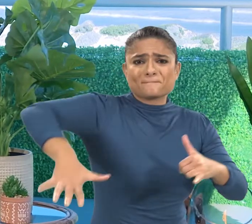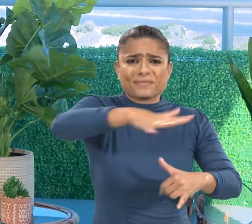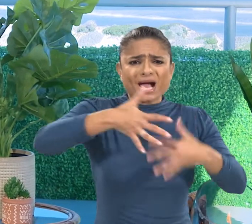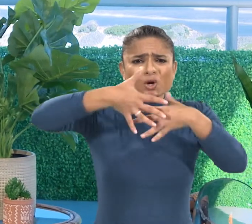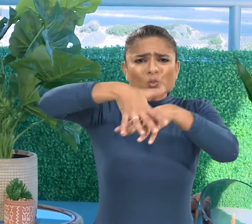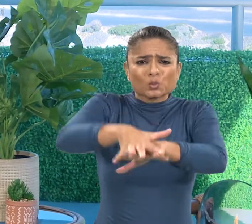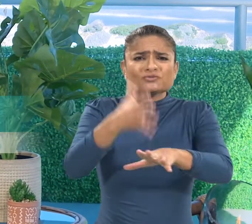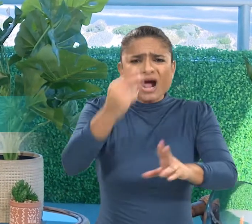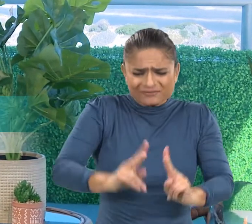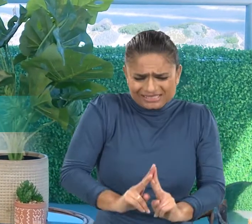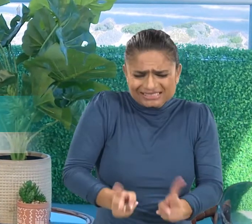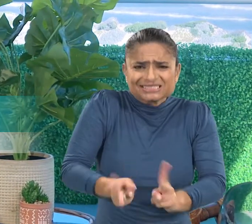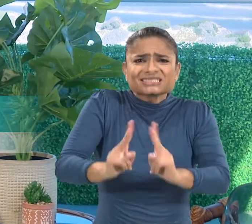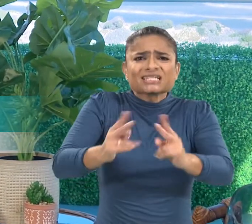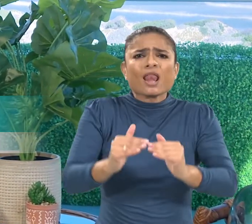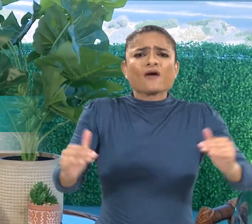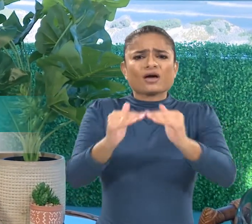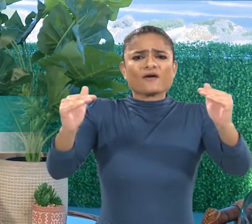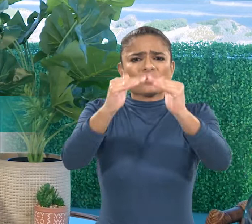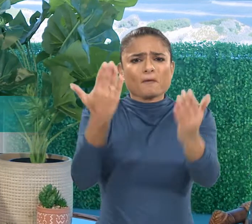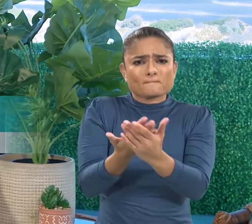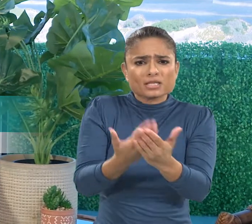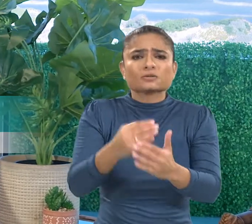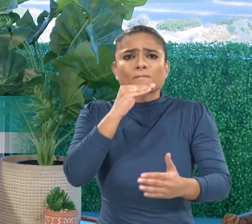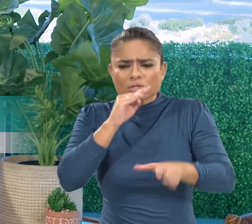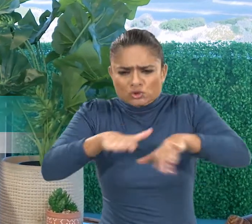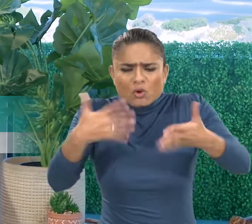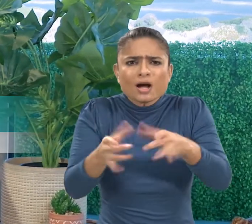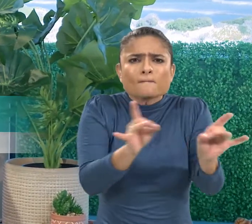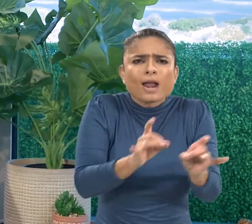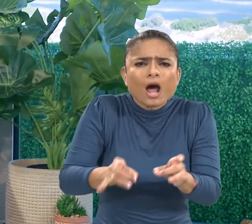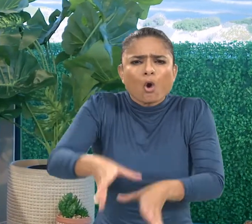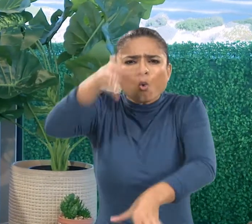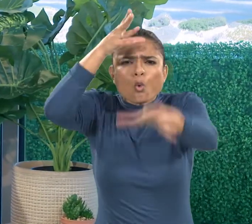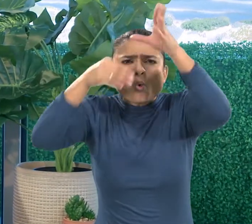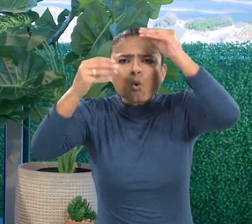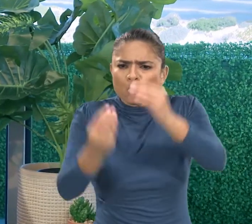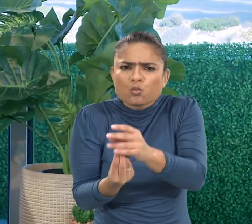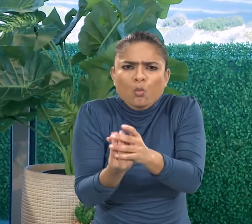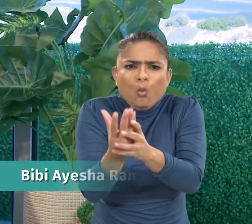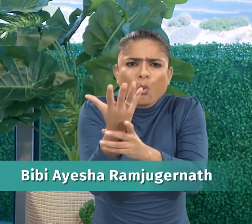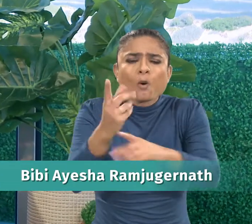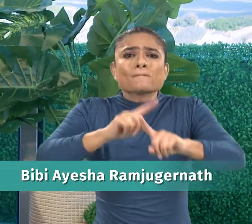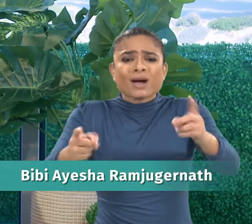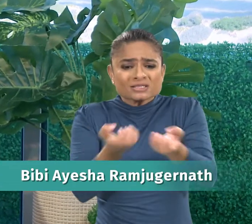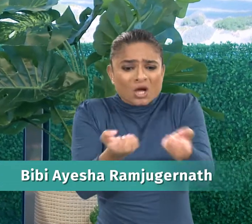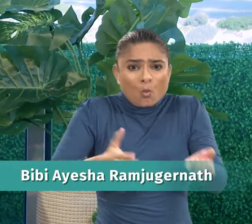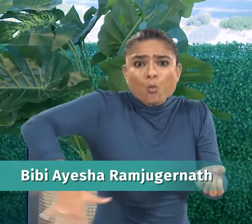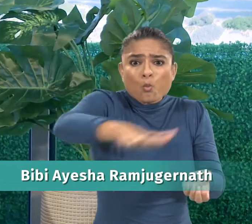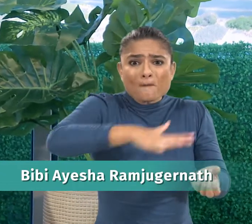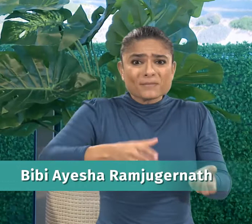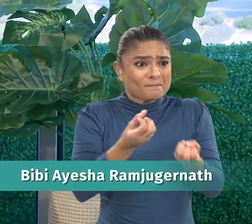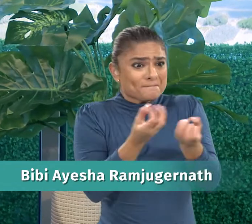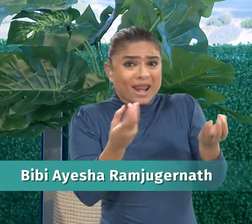Inklusiewe speelparke laat kinders van verskillende vermoëns toe om saam te speel, te leer en te groei. Speeltoeristen